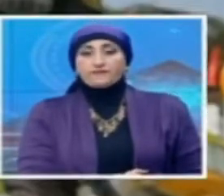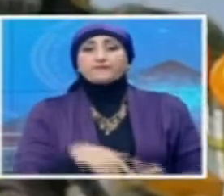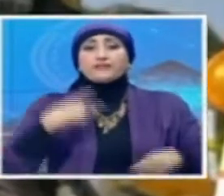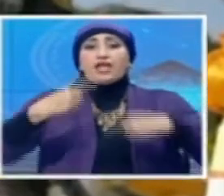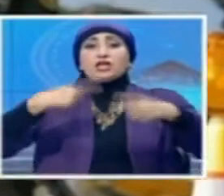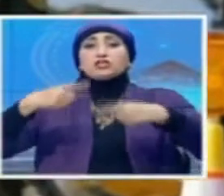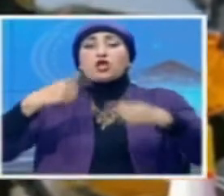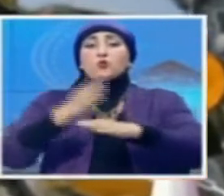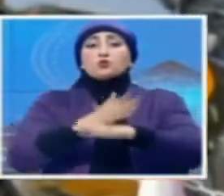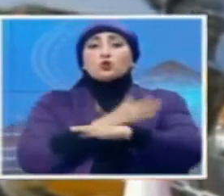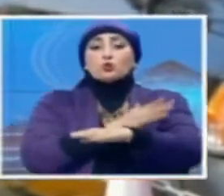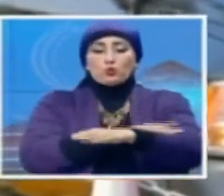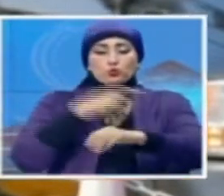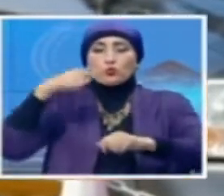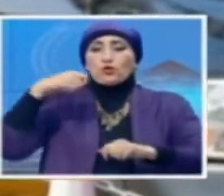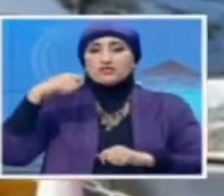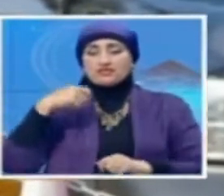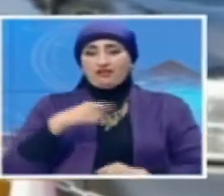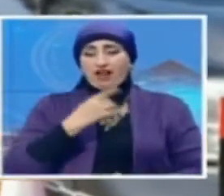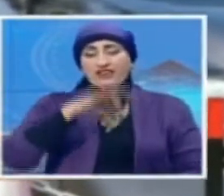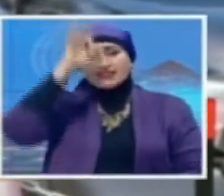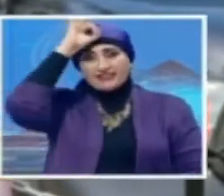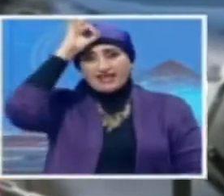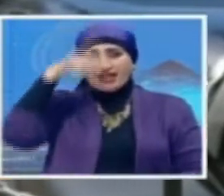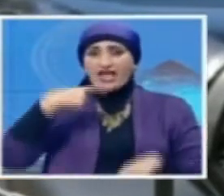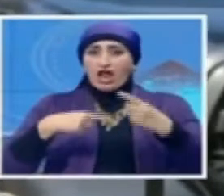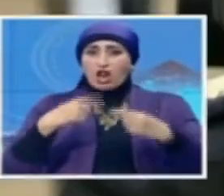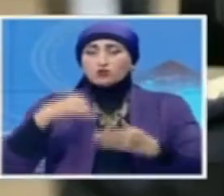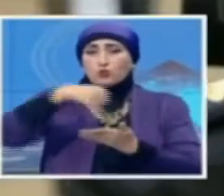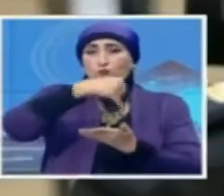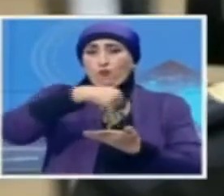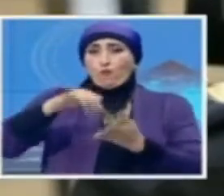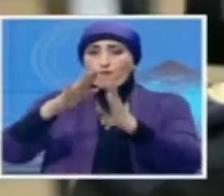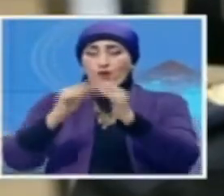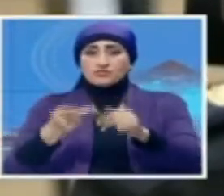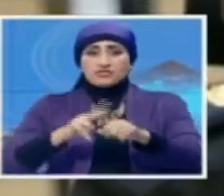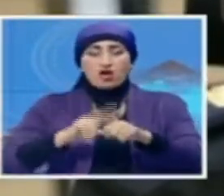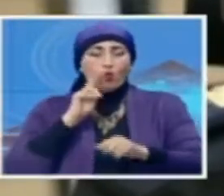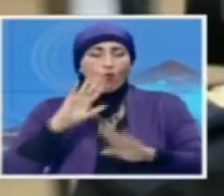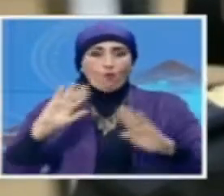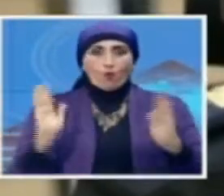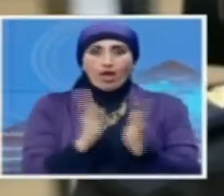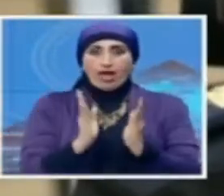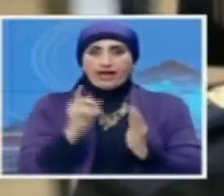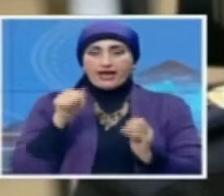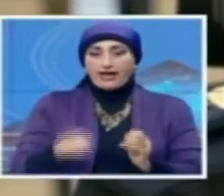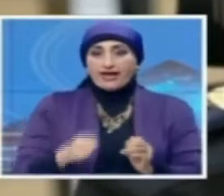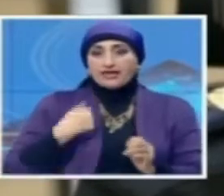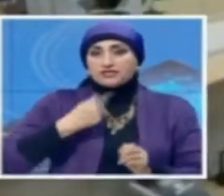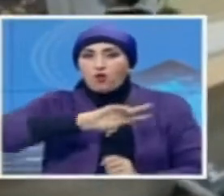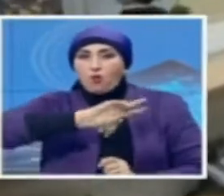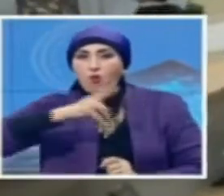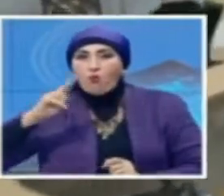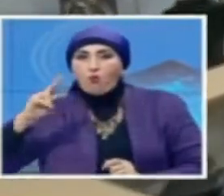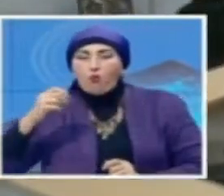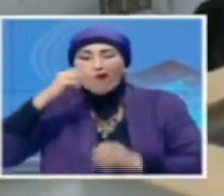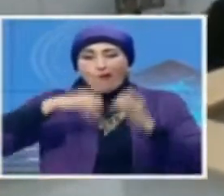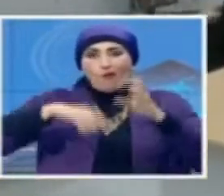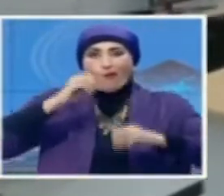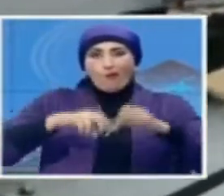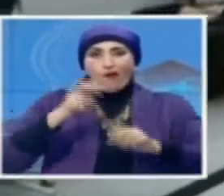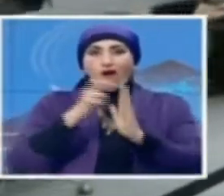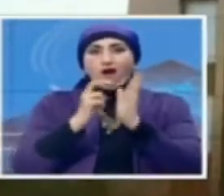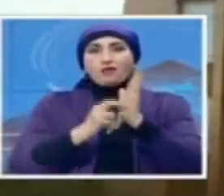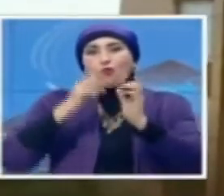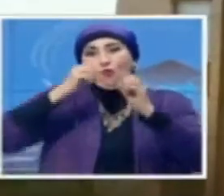تتواصل جهود وزارة الداخلية على مستوى الجمهورية لمواجهة الجريمة بكافة صورها. وعلى